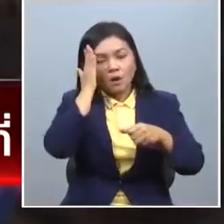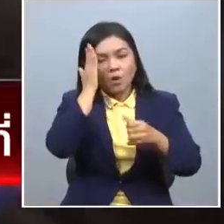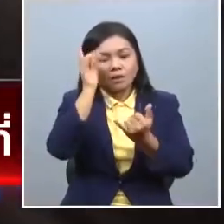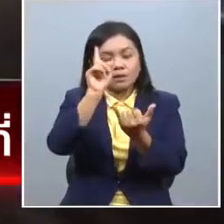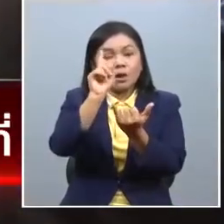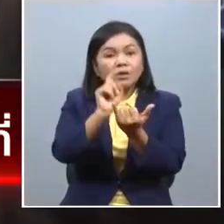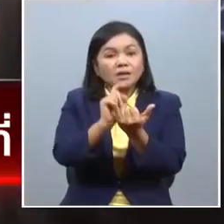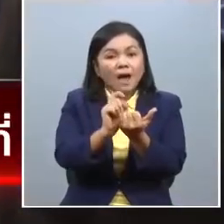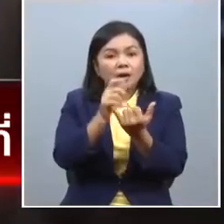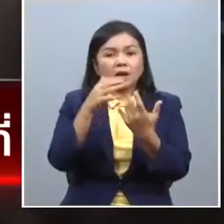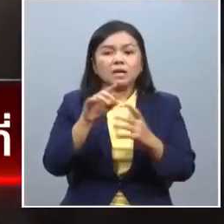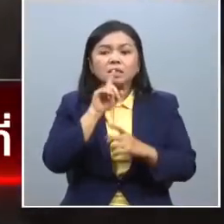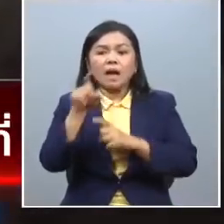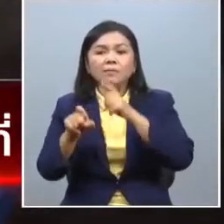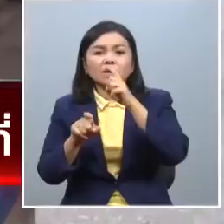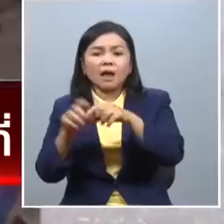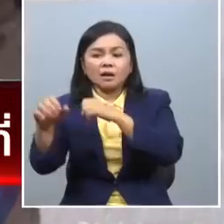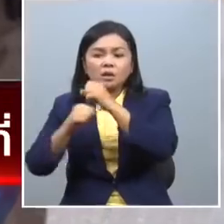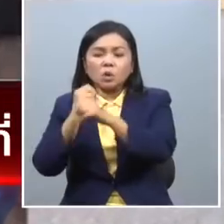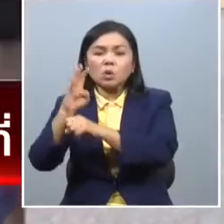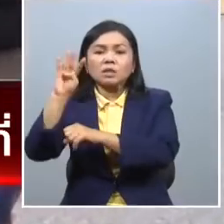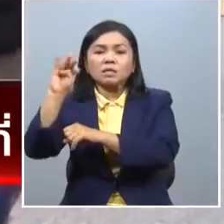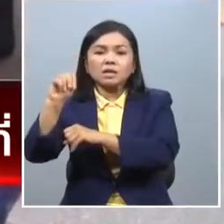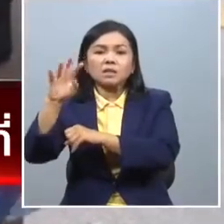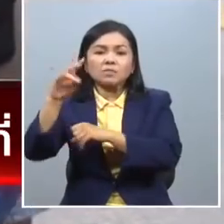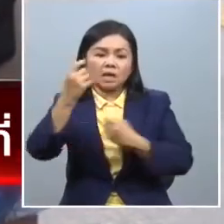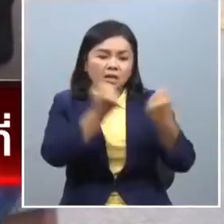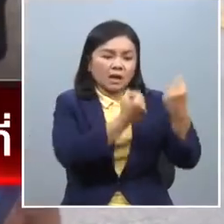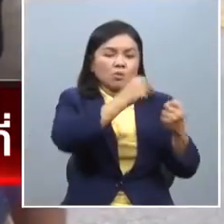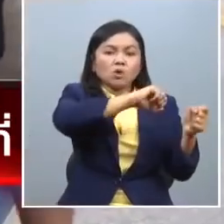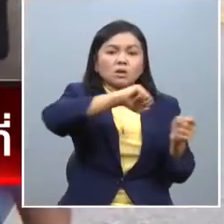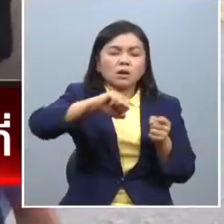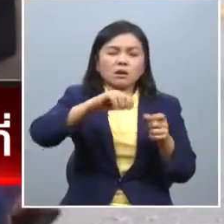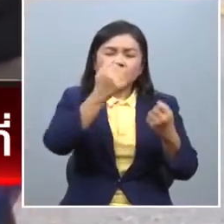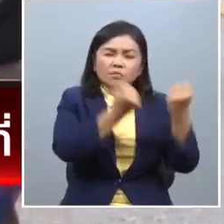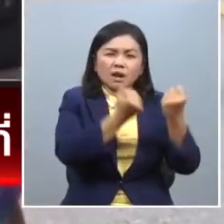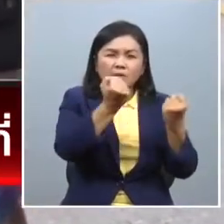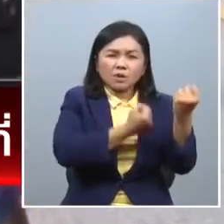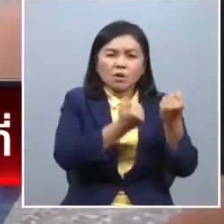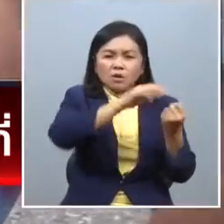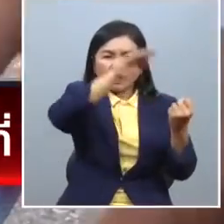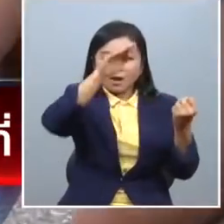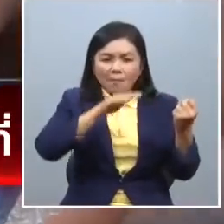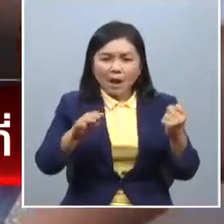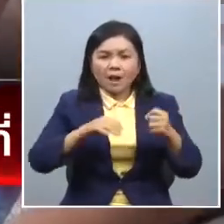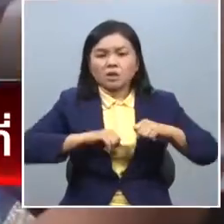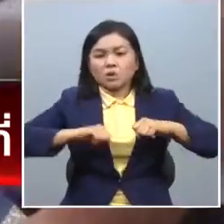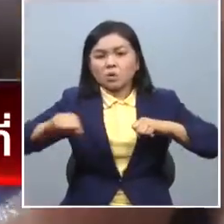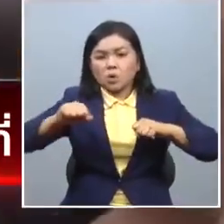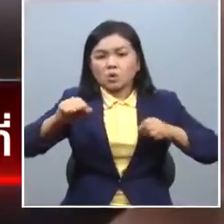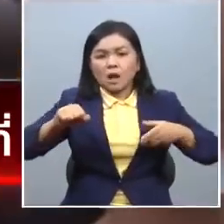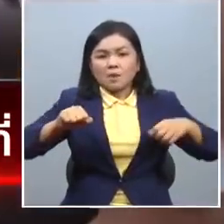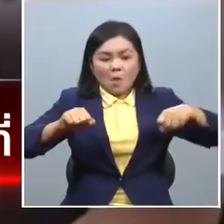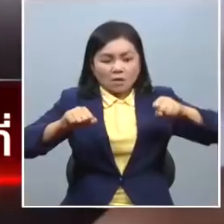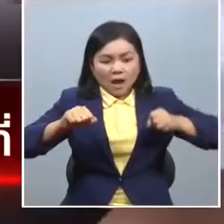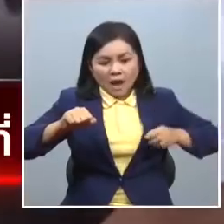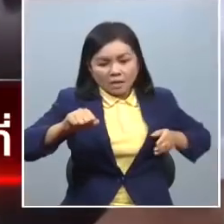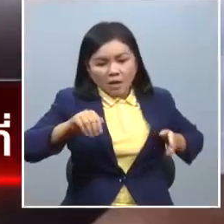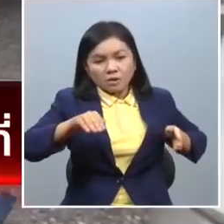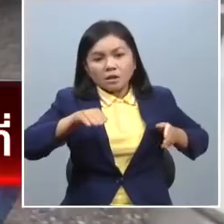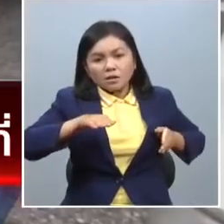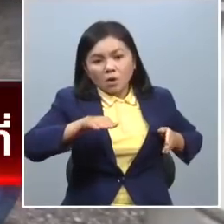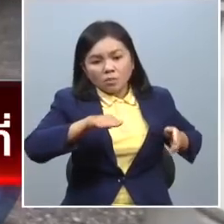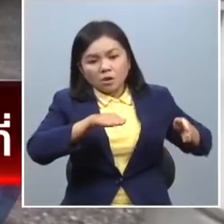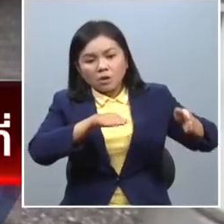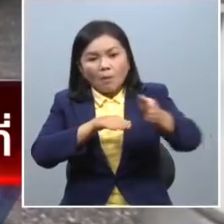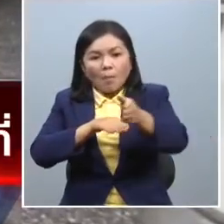สอบถามนายประยุกต์อาจดวงดีอายุ47ปีคนขับรถกระบะบอกว่าขณะขับรถในเลนขวารถจักรยานยนต์คันดังกล่าวที่อยู่เลนซ้ายสุดเกิดขี่มาตัดหน้ารถและร